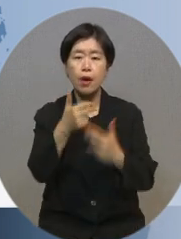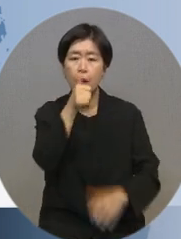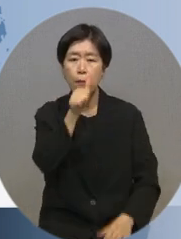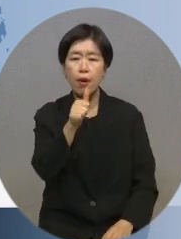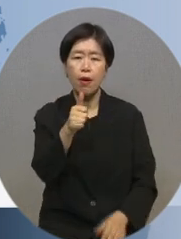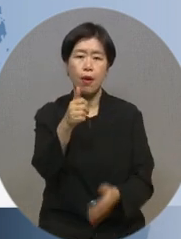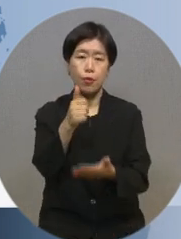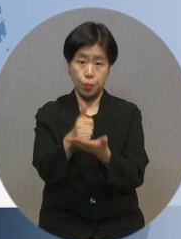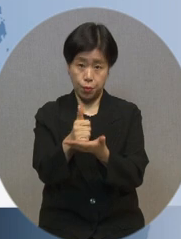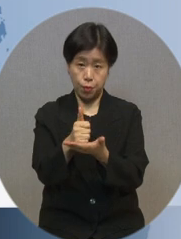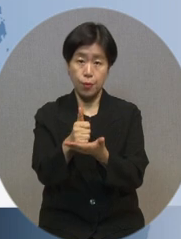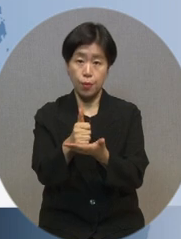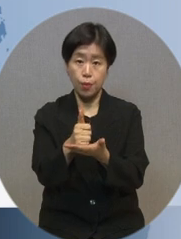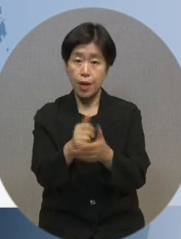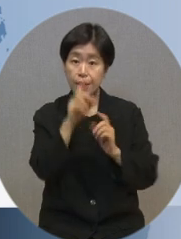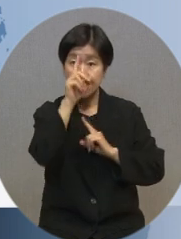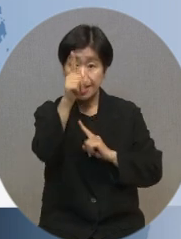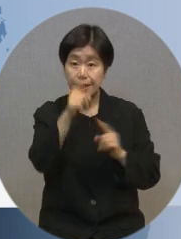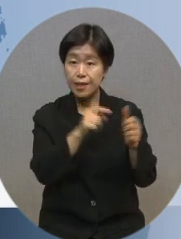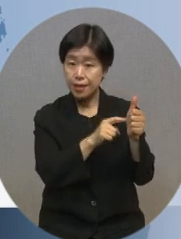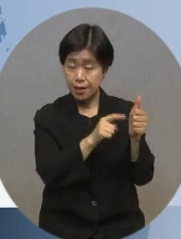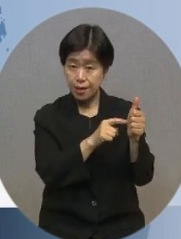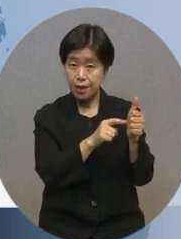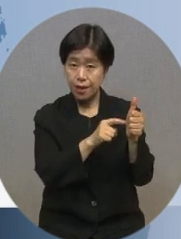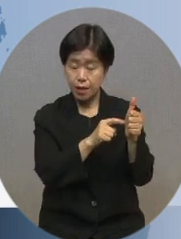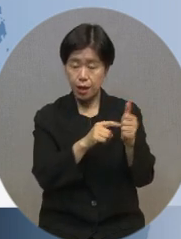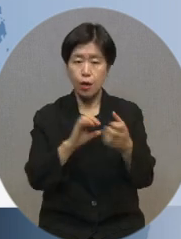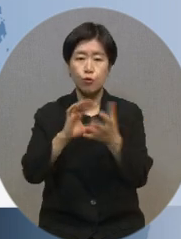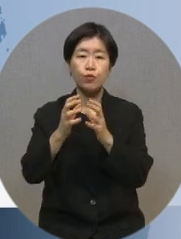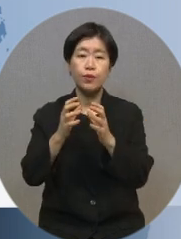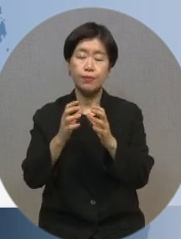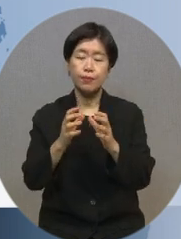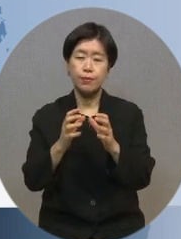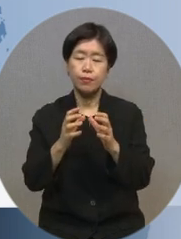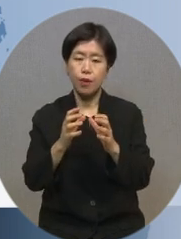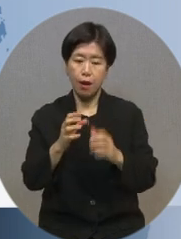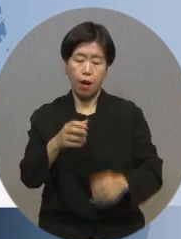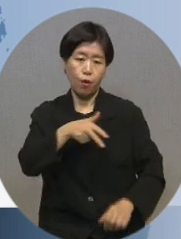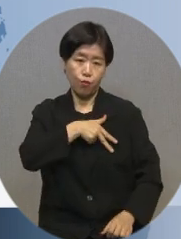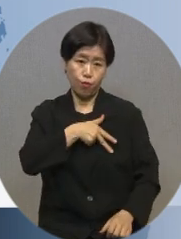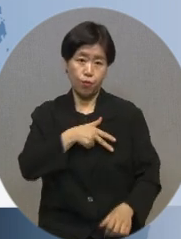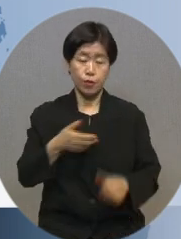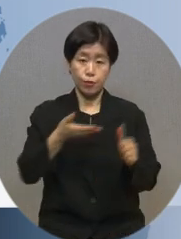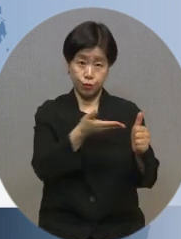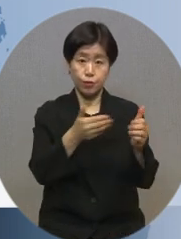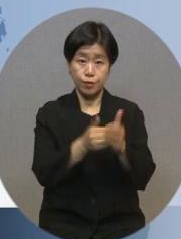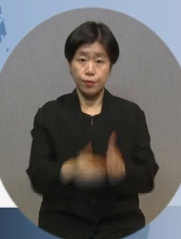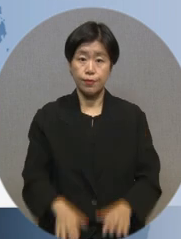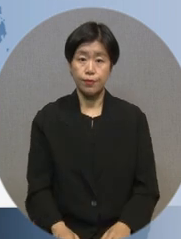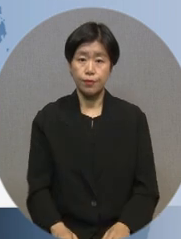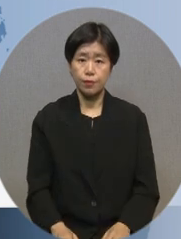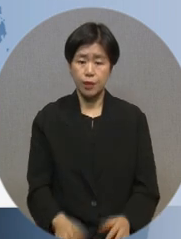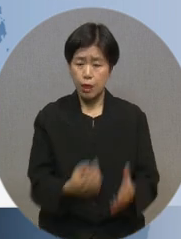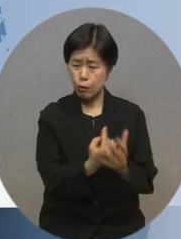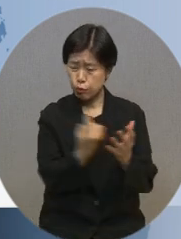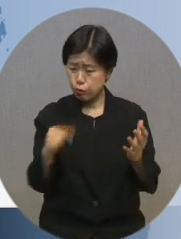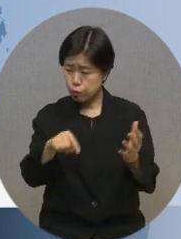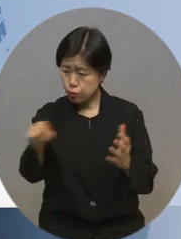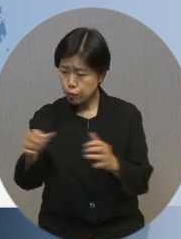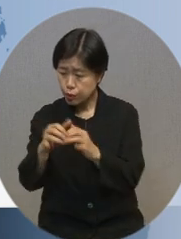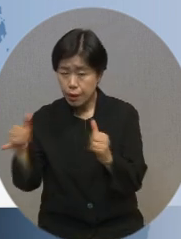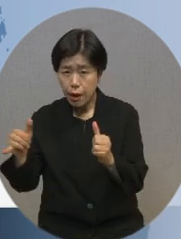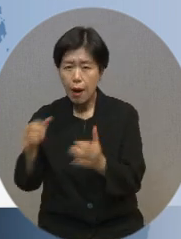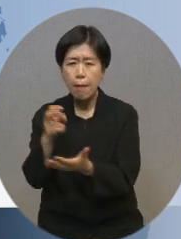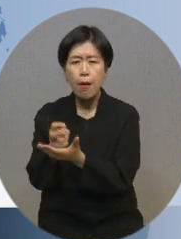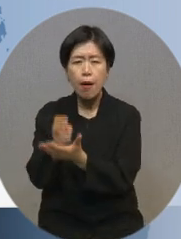이임성 변호사가 국민훈장 무궁화장을 받았습니다. 소외계층의 법률 자문은 물론 지역 주민들을